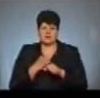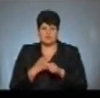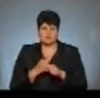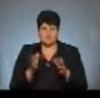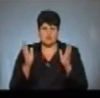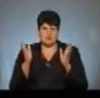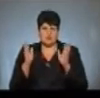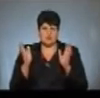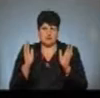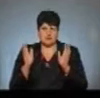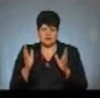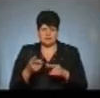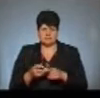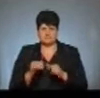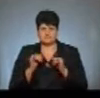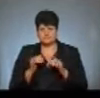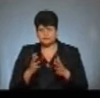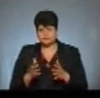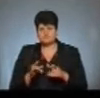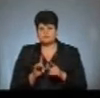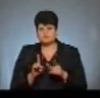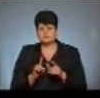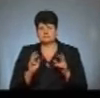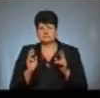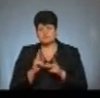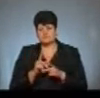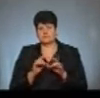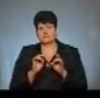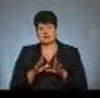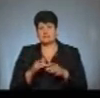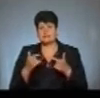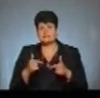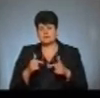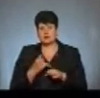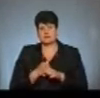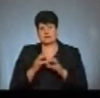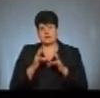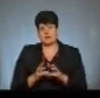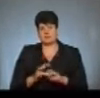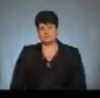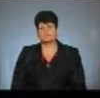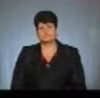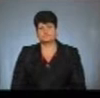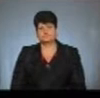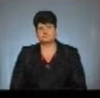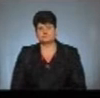із негативно там чи недостатньо добре зданого екзамену робити трагедію.